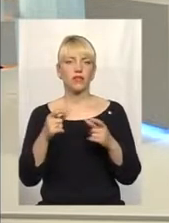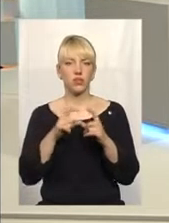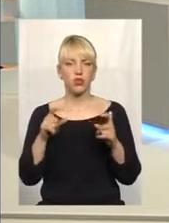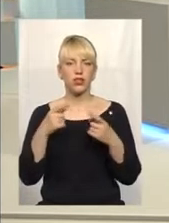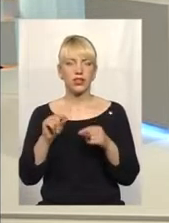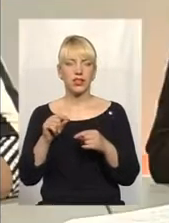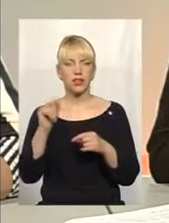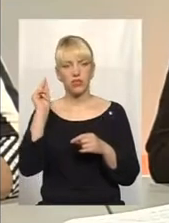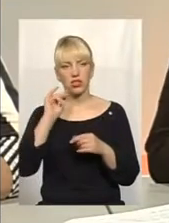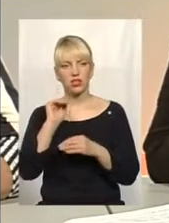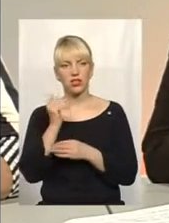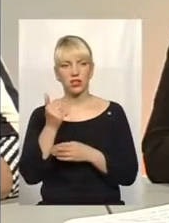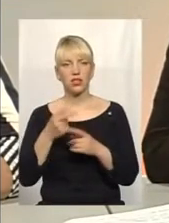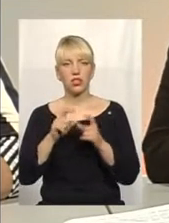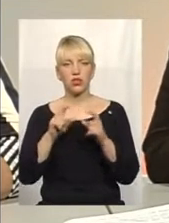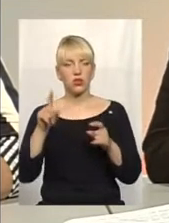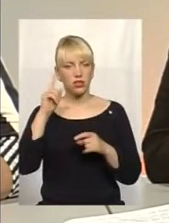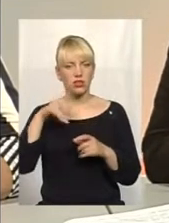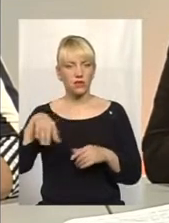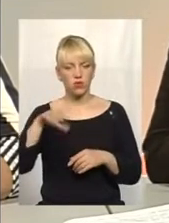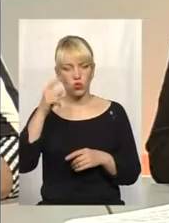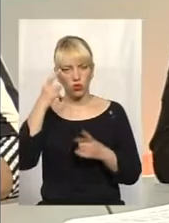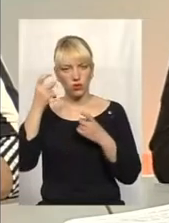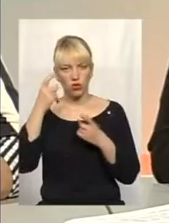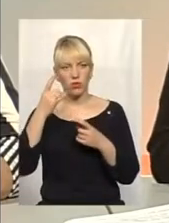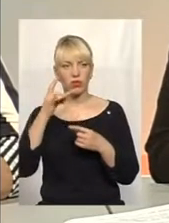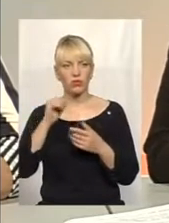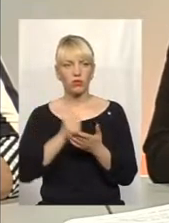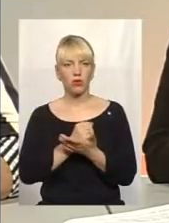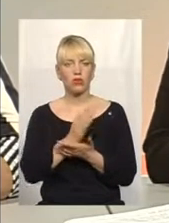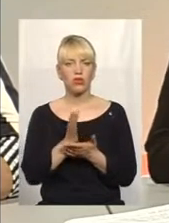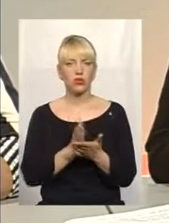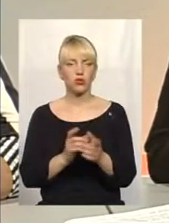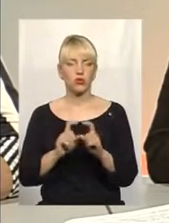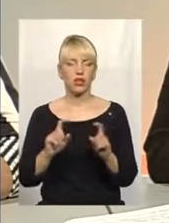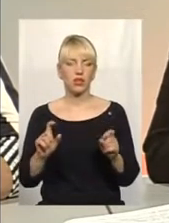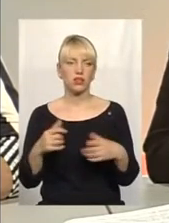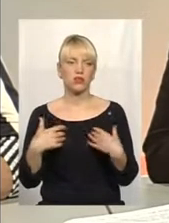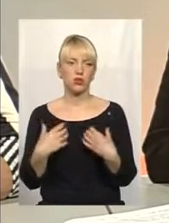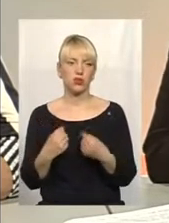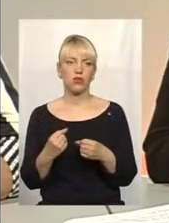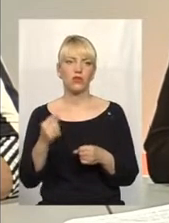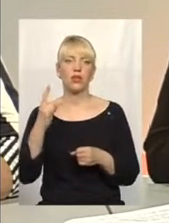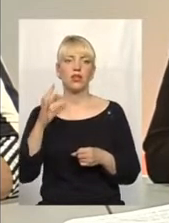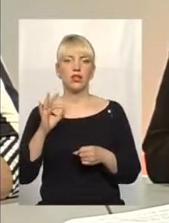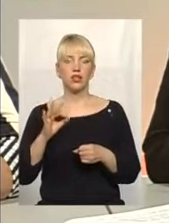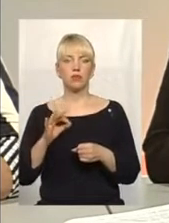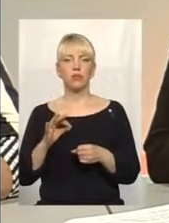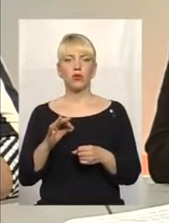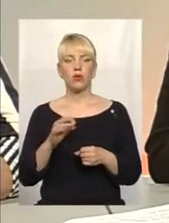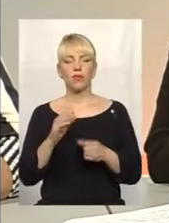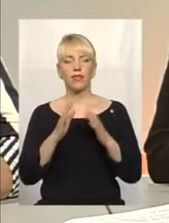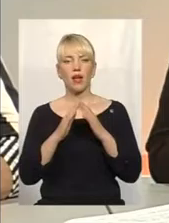можуть звернутися. Школа володіє всією інформацією про мережу закладів оздоровлення, ну і саме, зокрема, про наведених